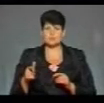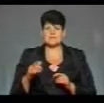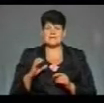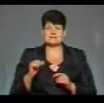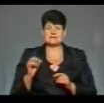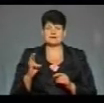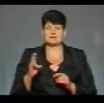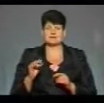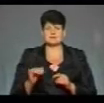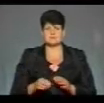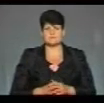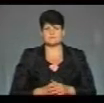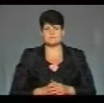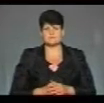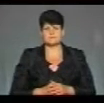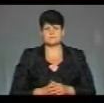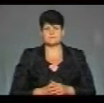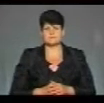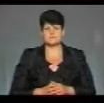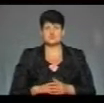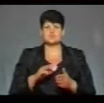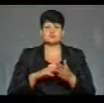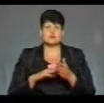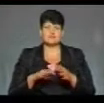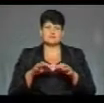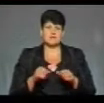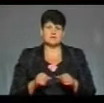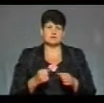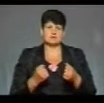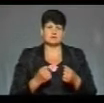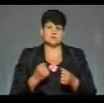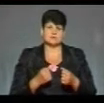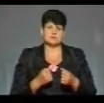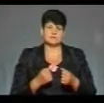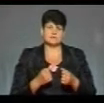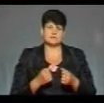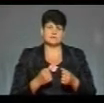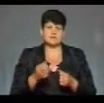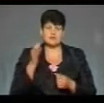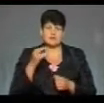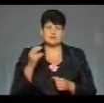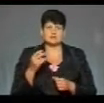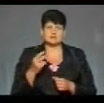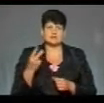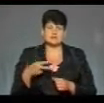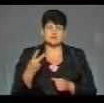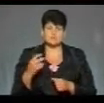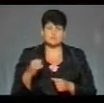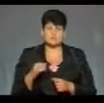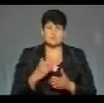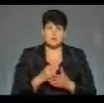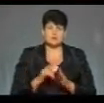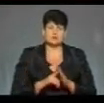буде 3 місяці. Штрафи для власників машин на Нагадаю, з 22 серпня мали